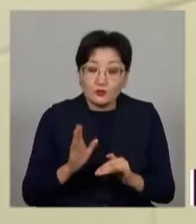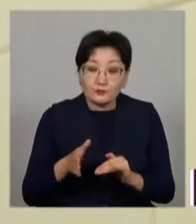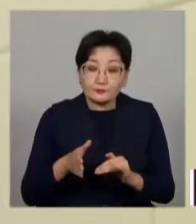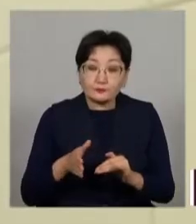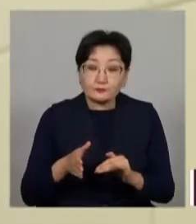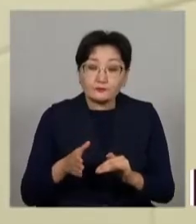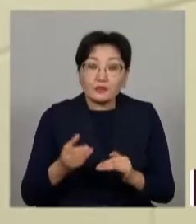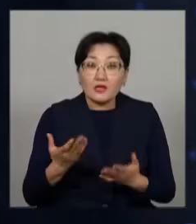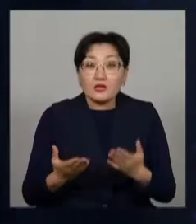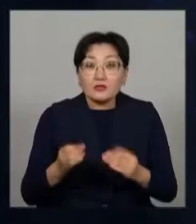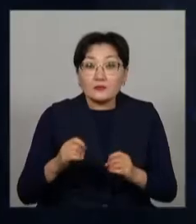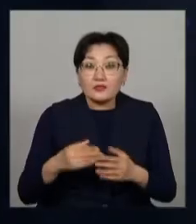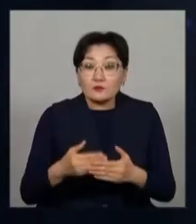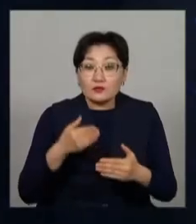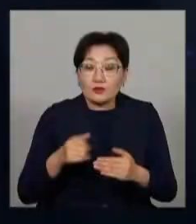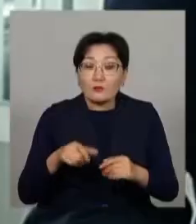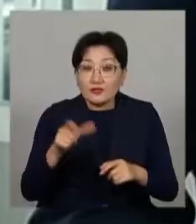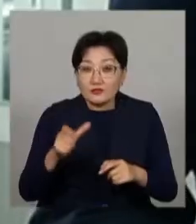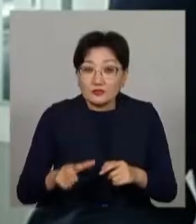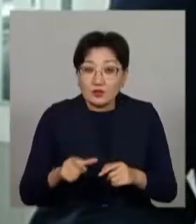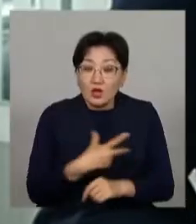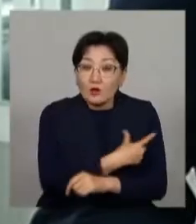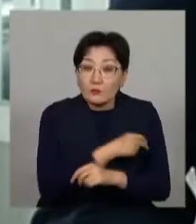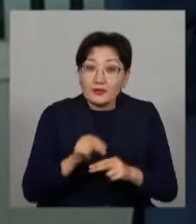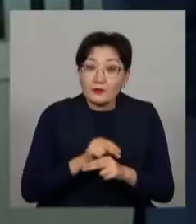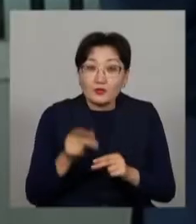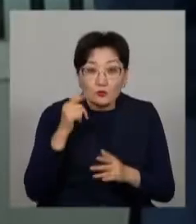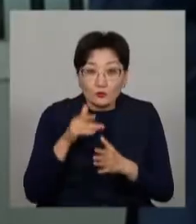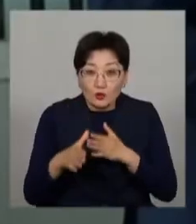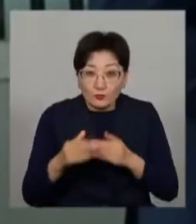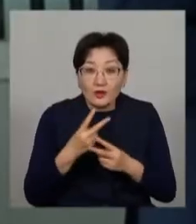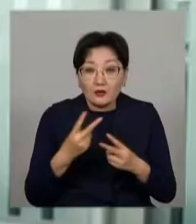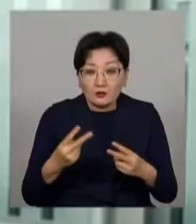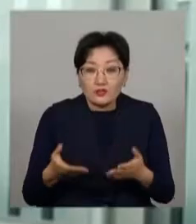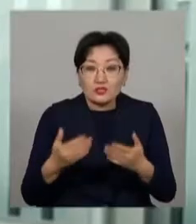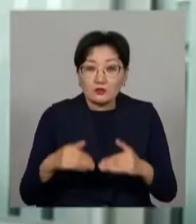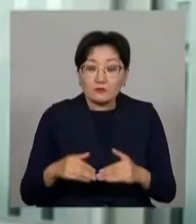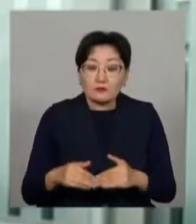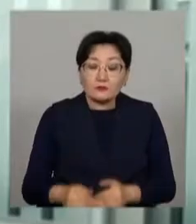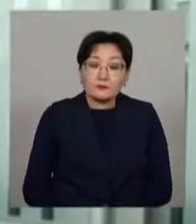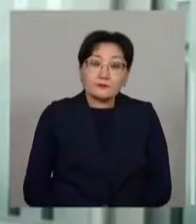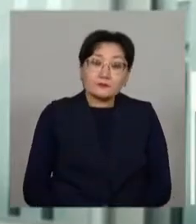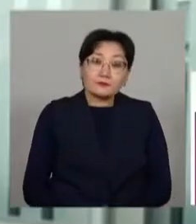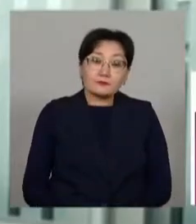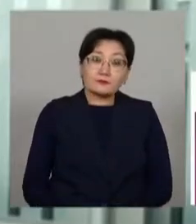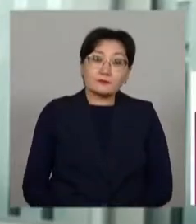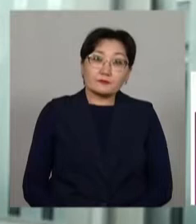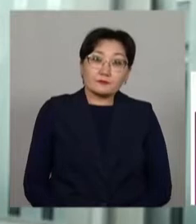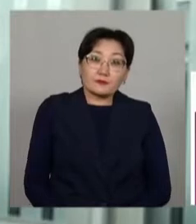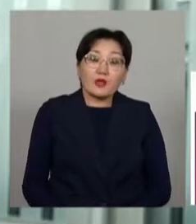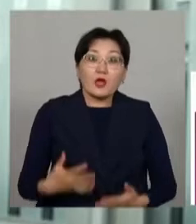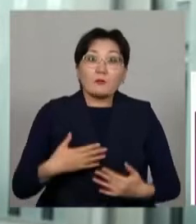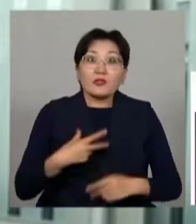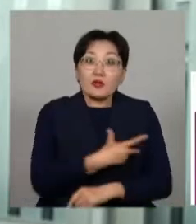асырылып жатыр. Ал ел алдында жүрген тұлғалар екпегуге түсіністікпен қарауға шақырады. Я считаю, что вакцинироваться нужно.